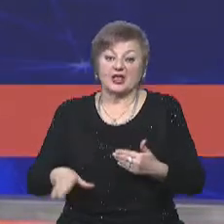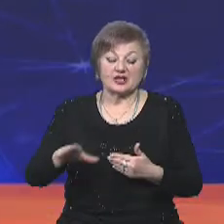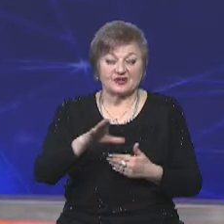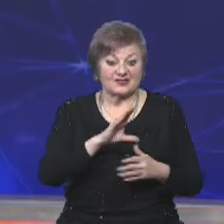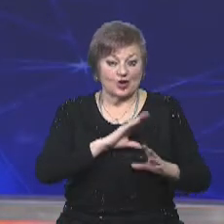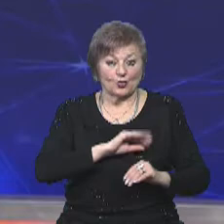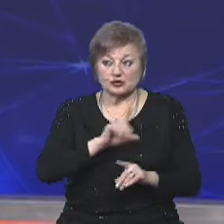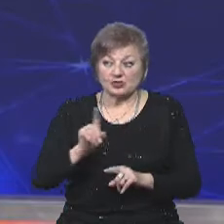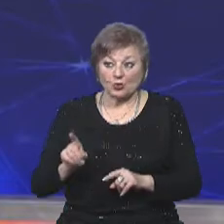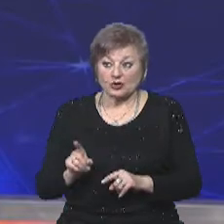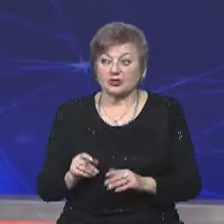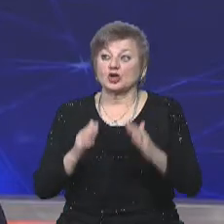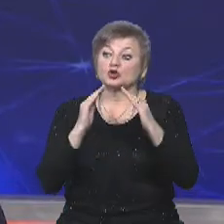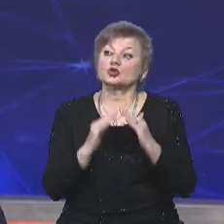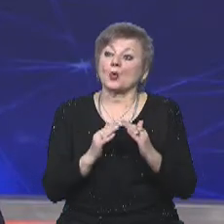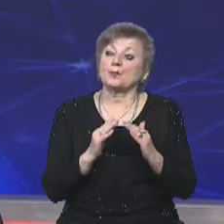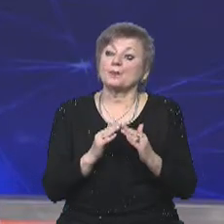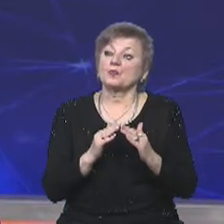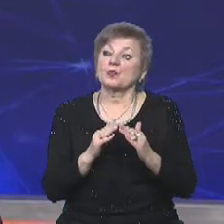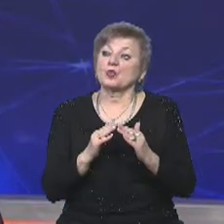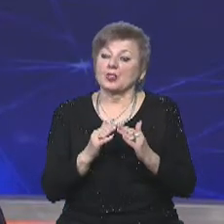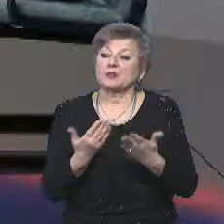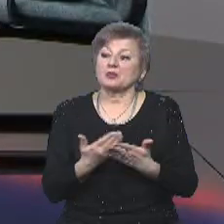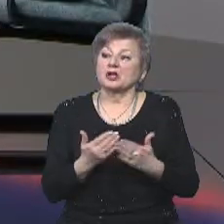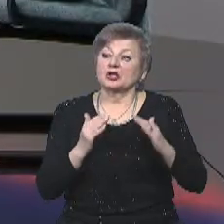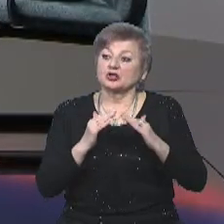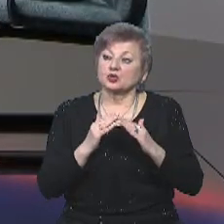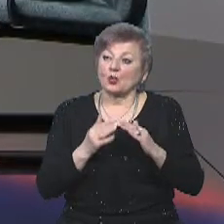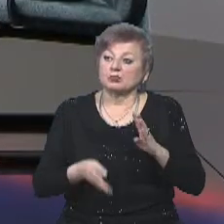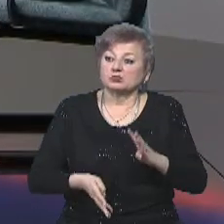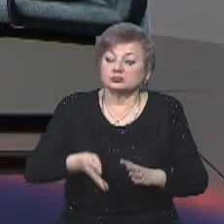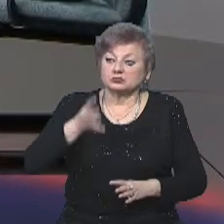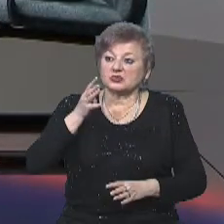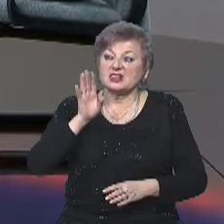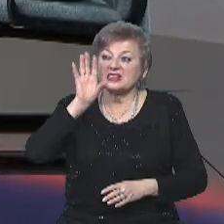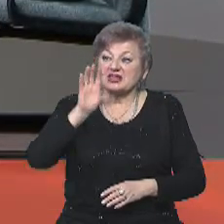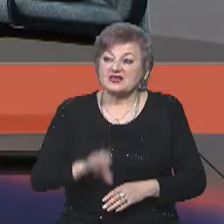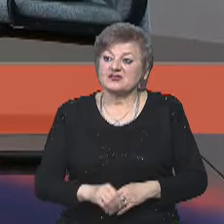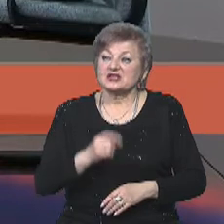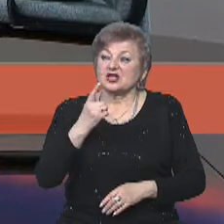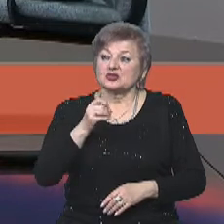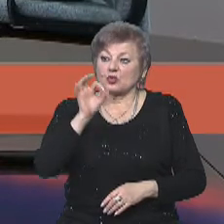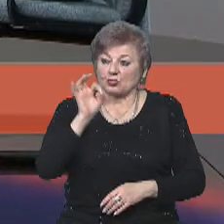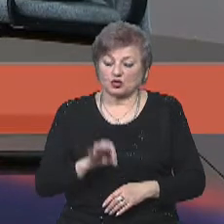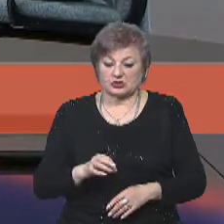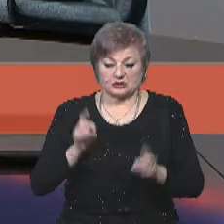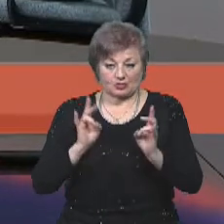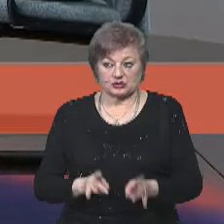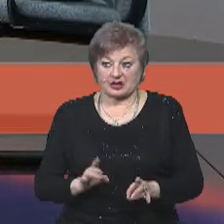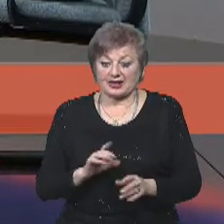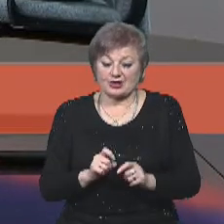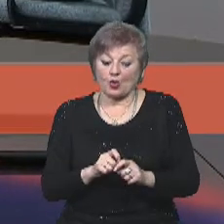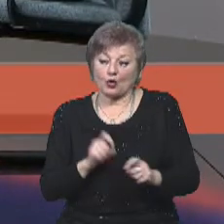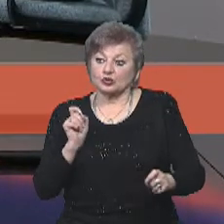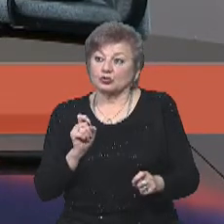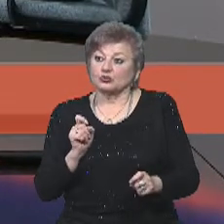успокоить, в дом, как бы сказать, в жилой дом не все 100% квартир должники, а отключить можно